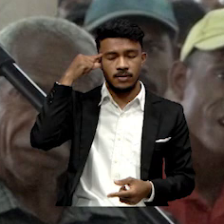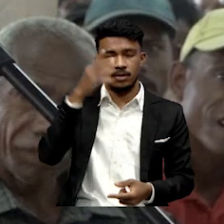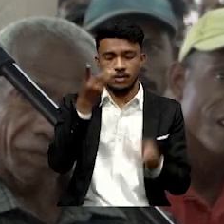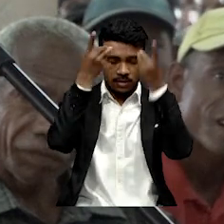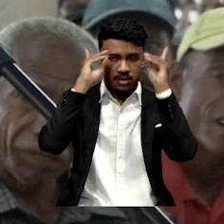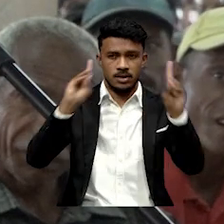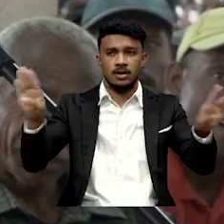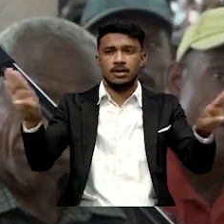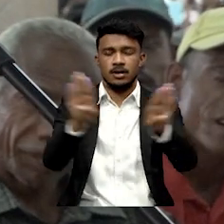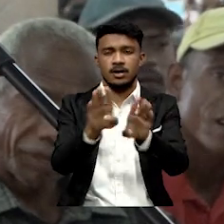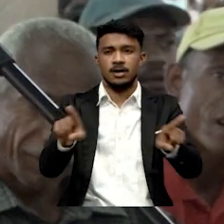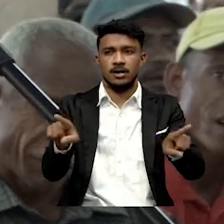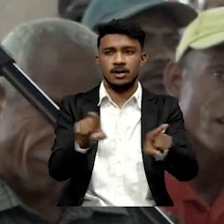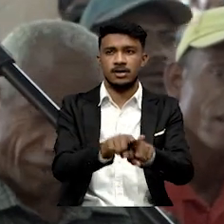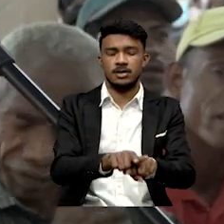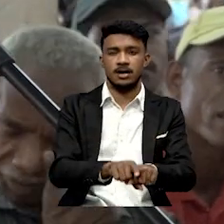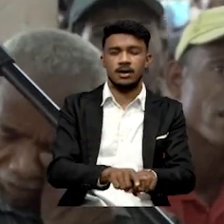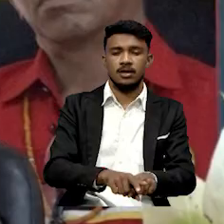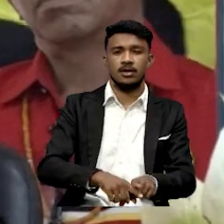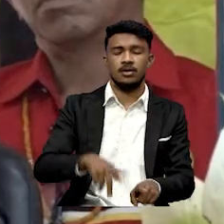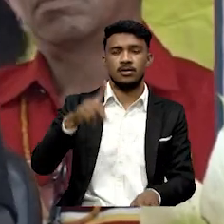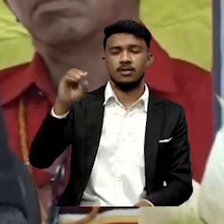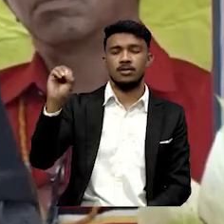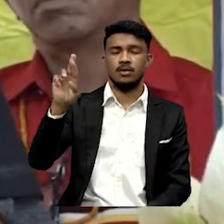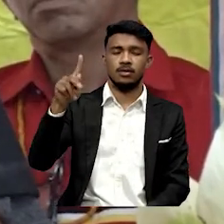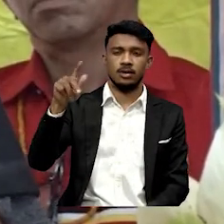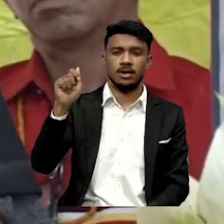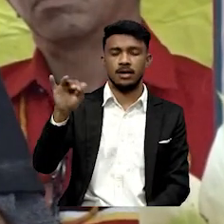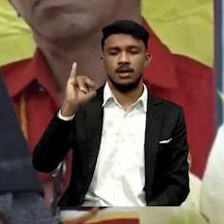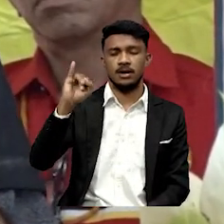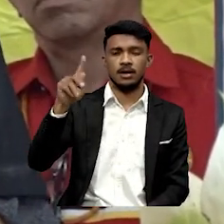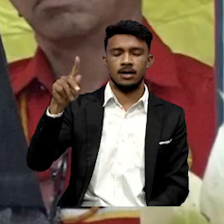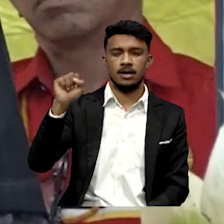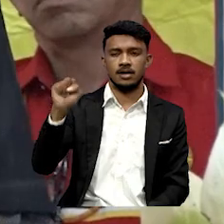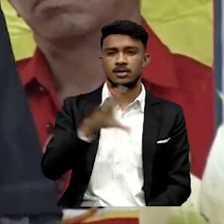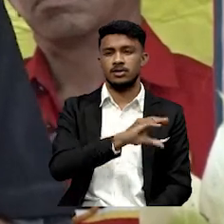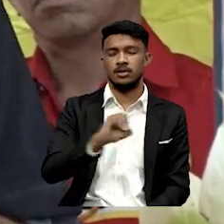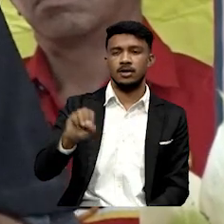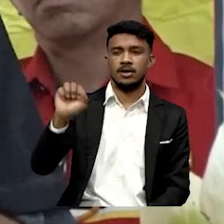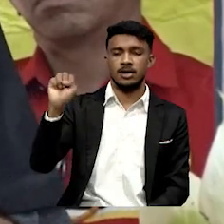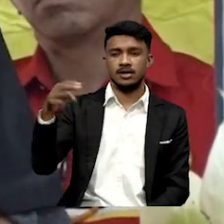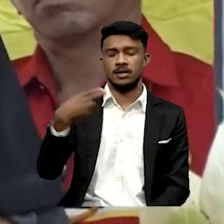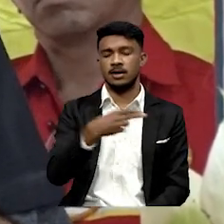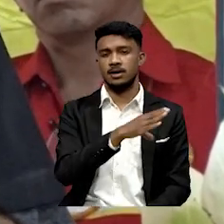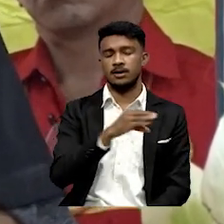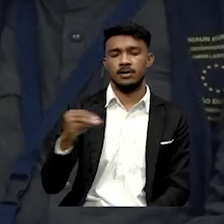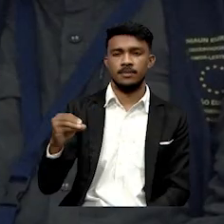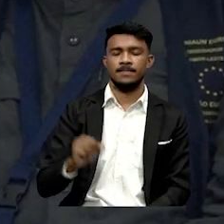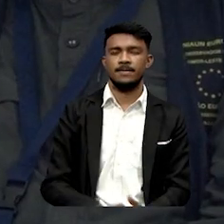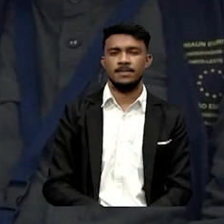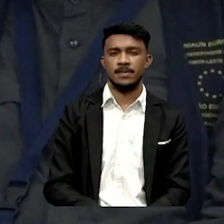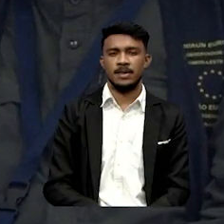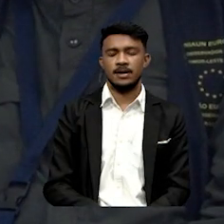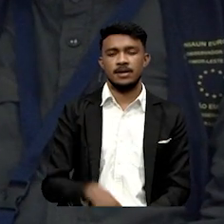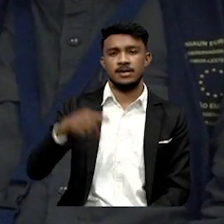Taka, Makanesan, Kemane Koan Raiklaran, Korka. Ikatan Kerasakti, IKS, no Persaudaraan Seti Hati Terate, PSAT,